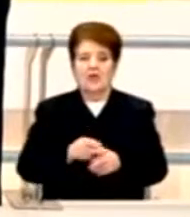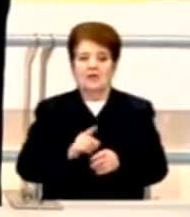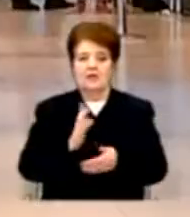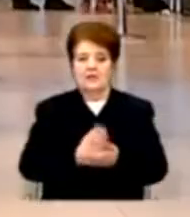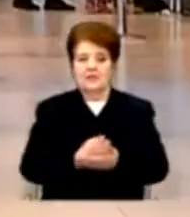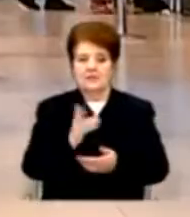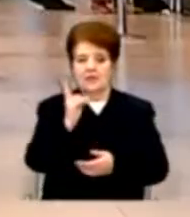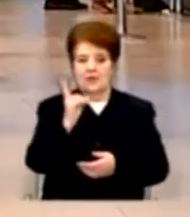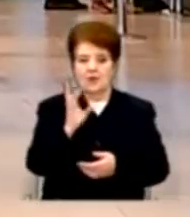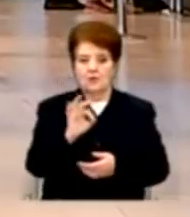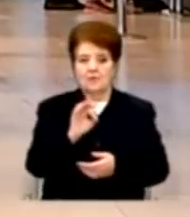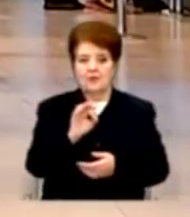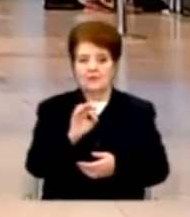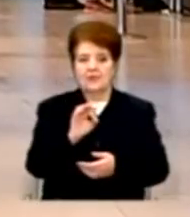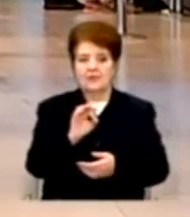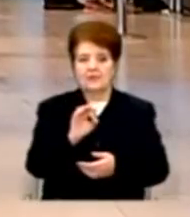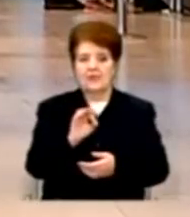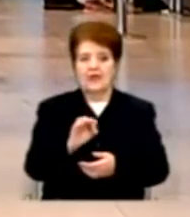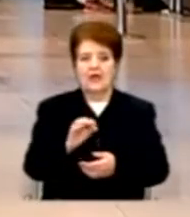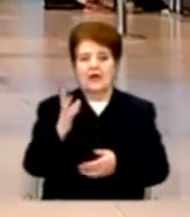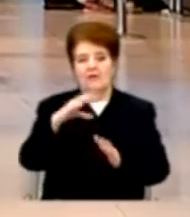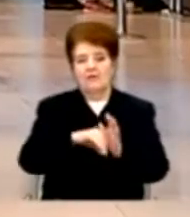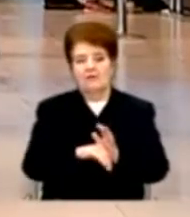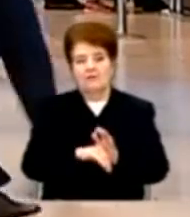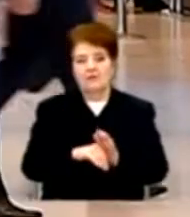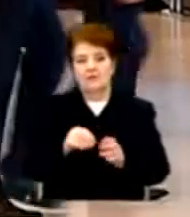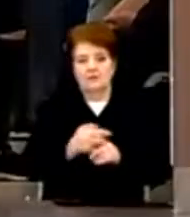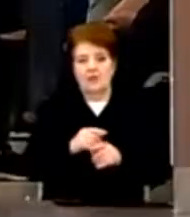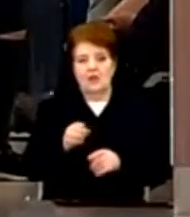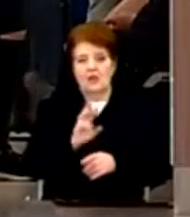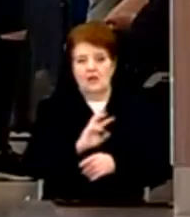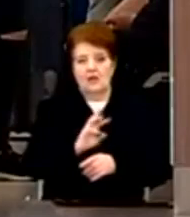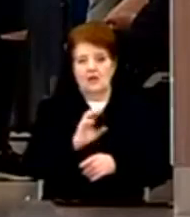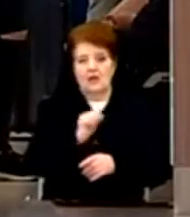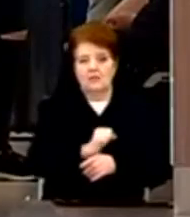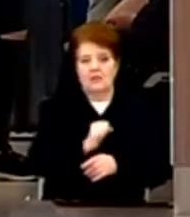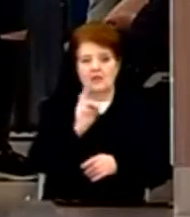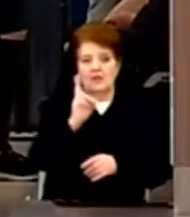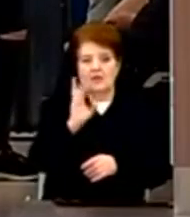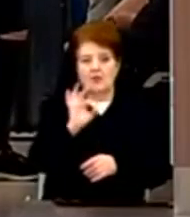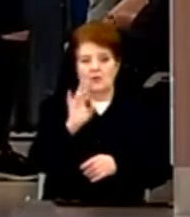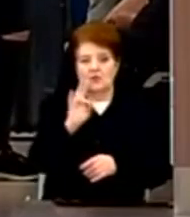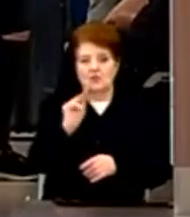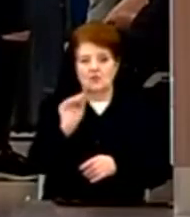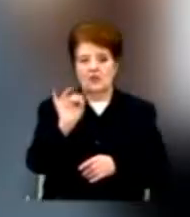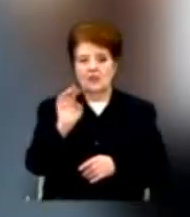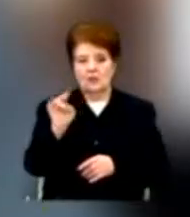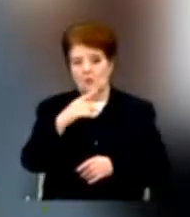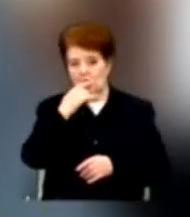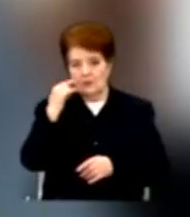este Comaxavia Airport Invest, companie ce aparține miliardarului rus Andrei Goncharenko.